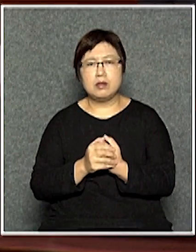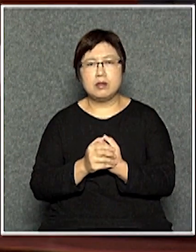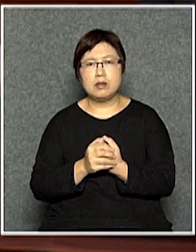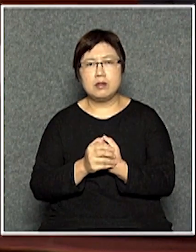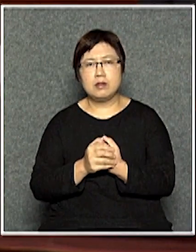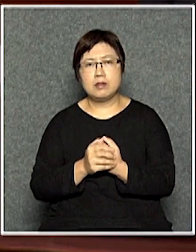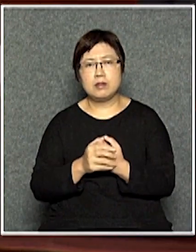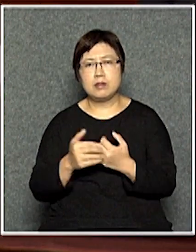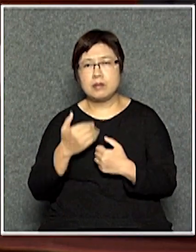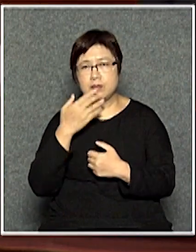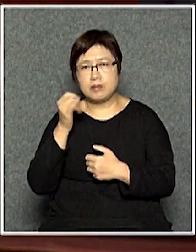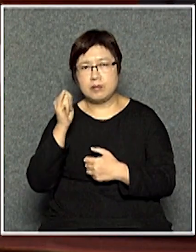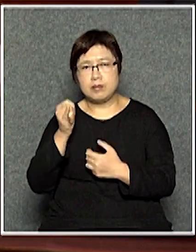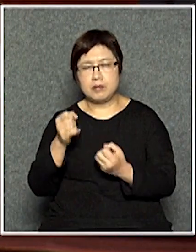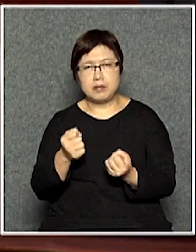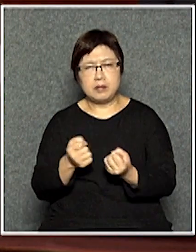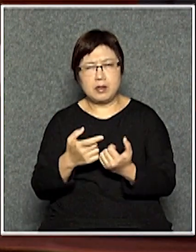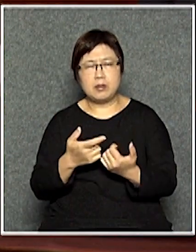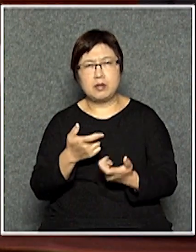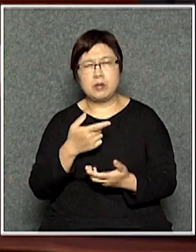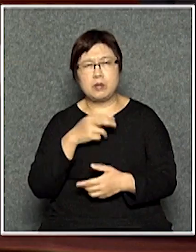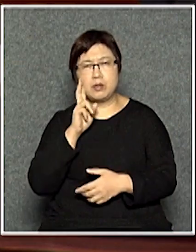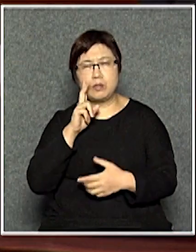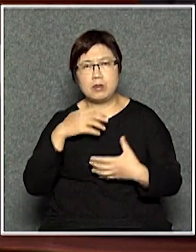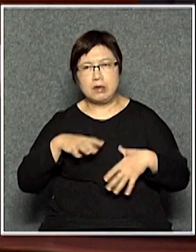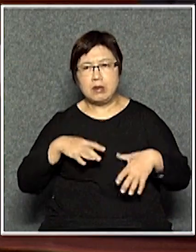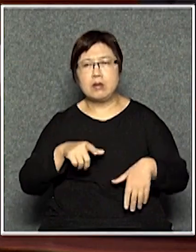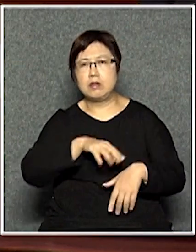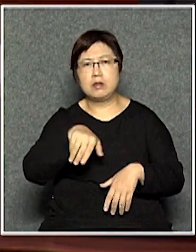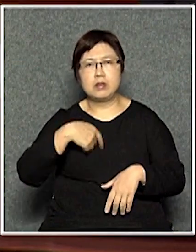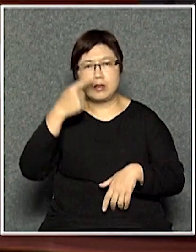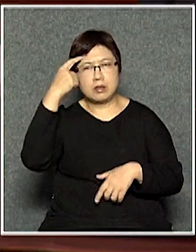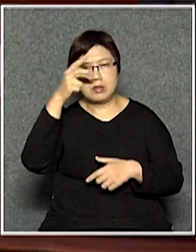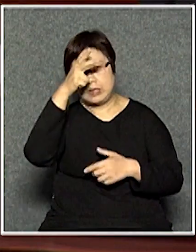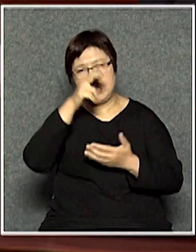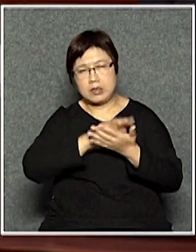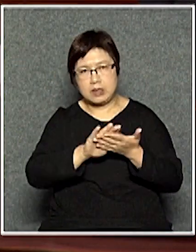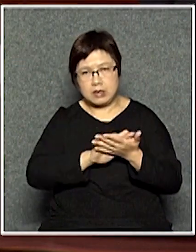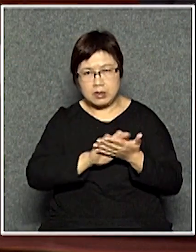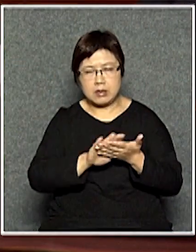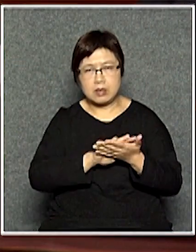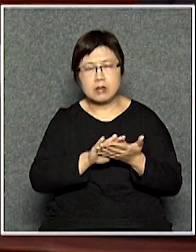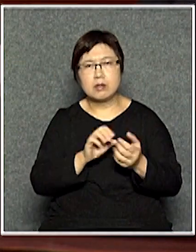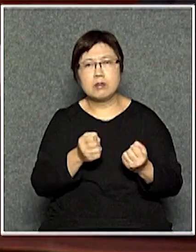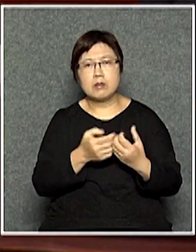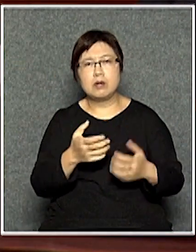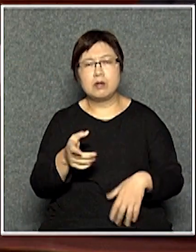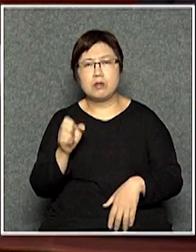劇呢一場咧，其實大家都知道咧，係一場政治鬧劇。點解我叫佢